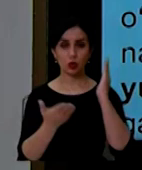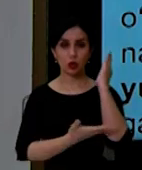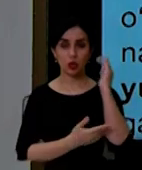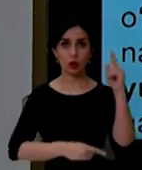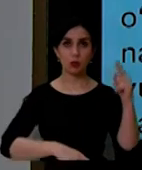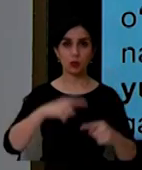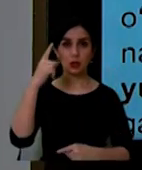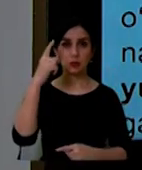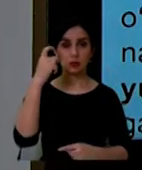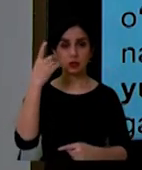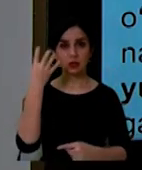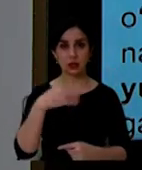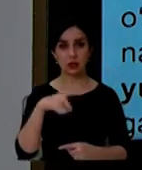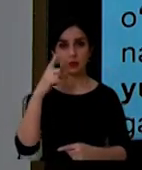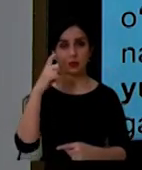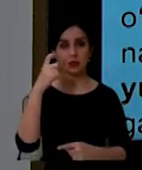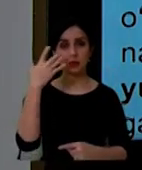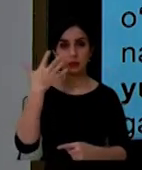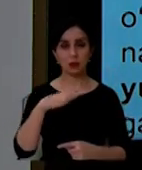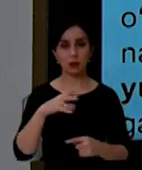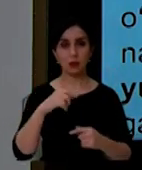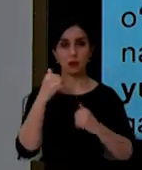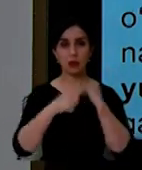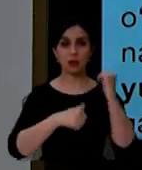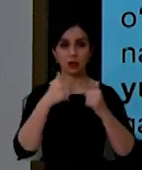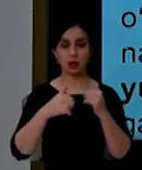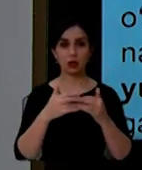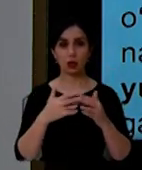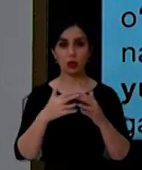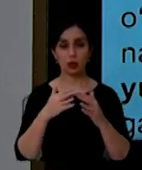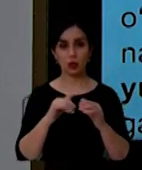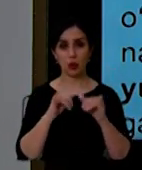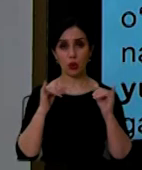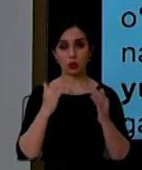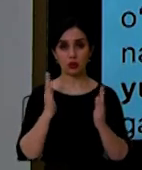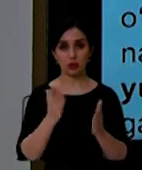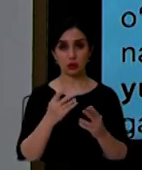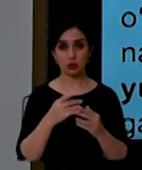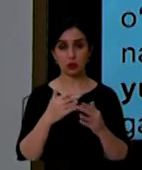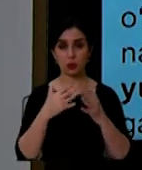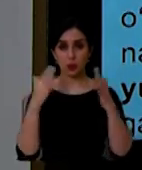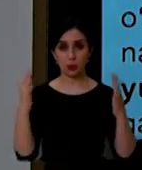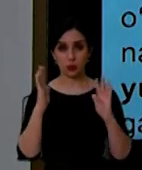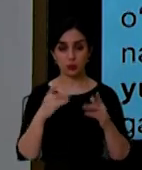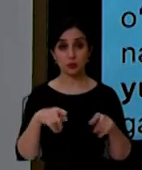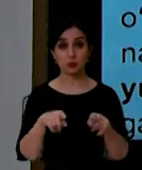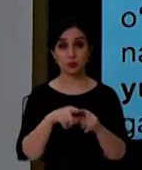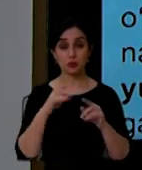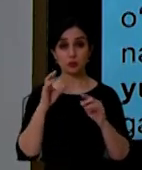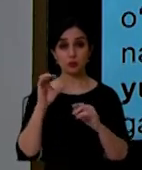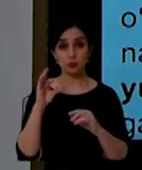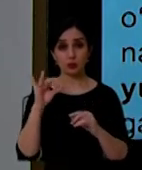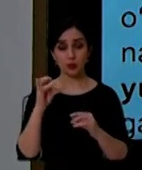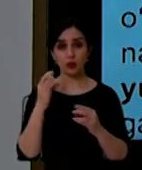boyu bürüyüz 40, bürüyüz 50 metrdən ərdədə. Sporali və açıq ırxlı